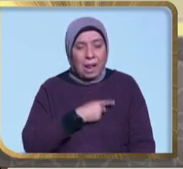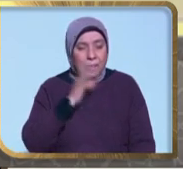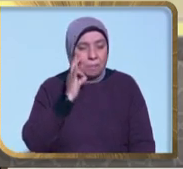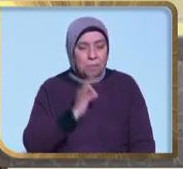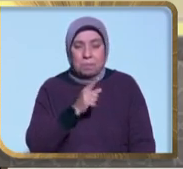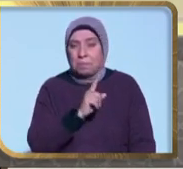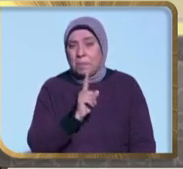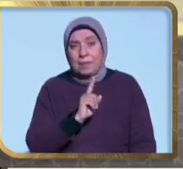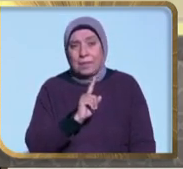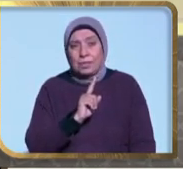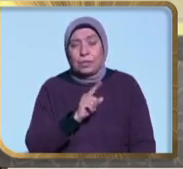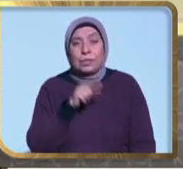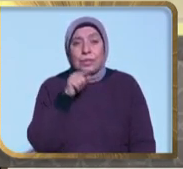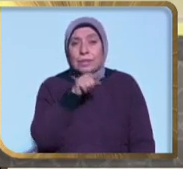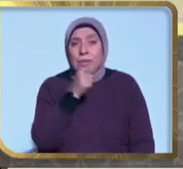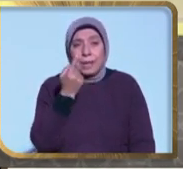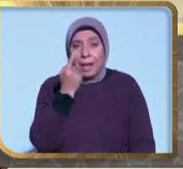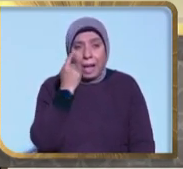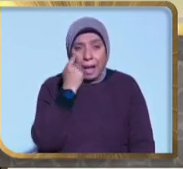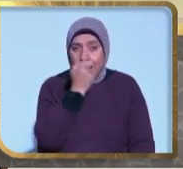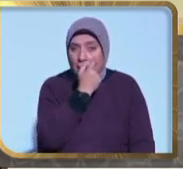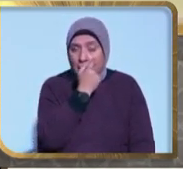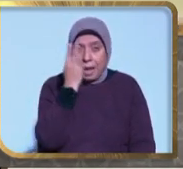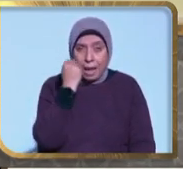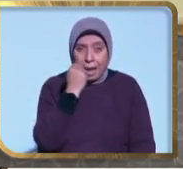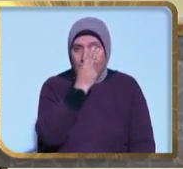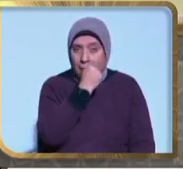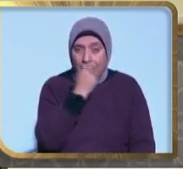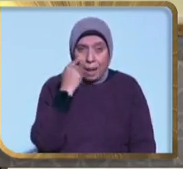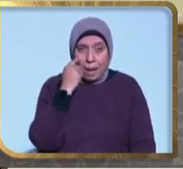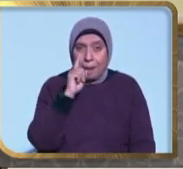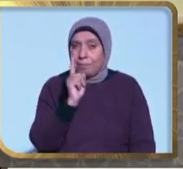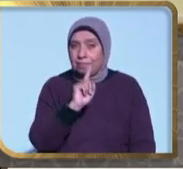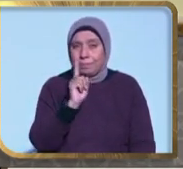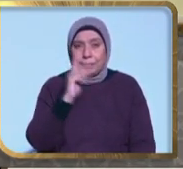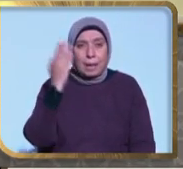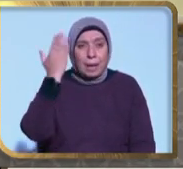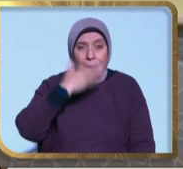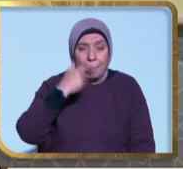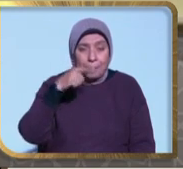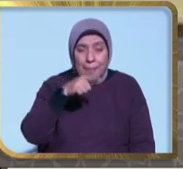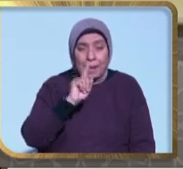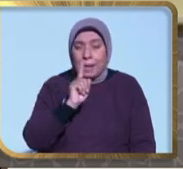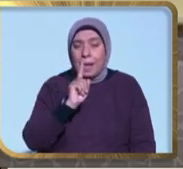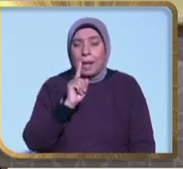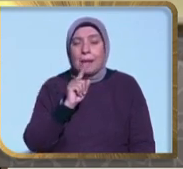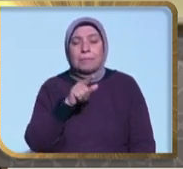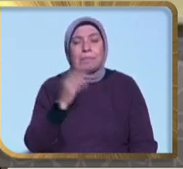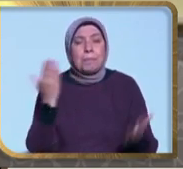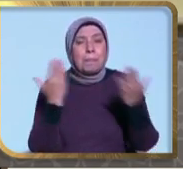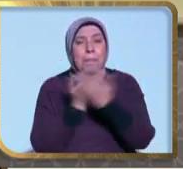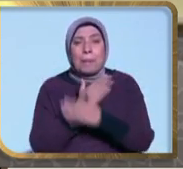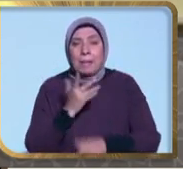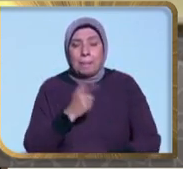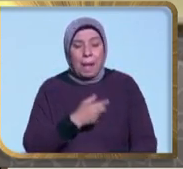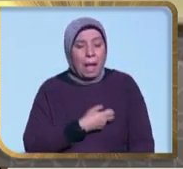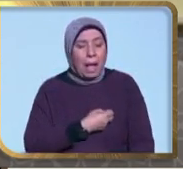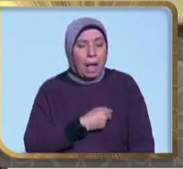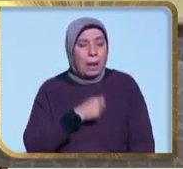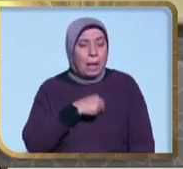فانها لا تعمى الابصار ولكن